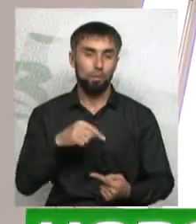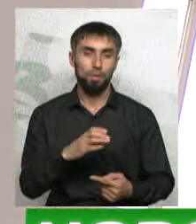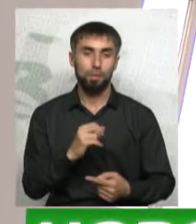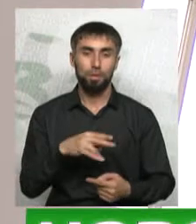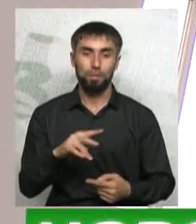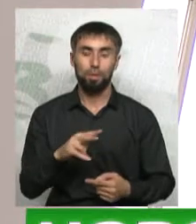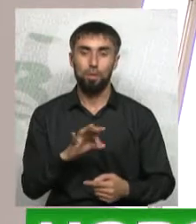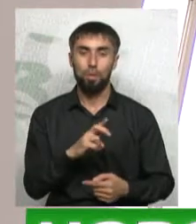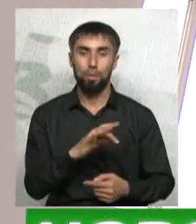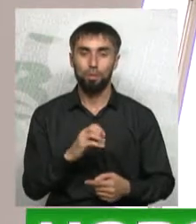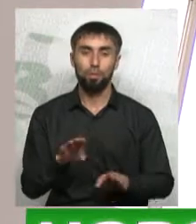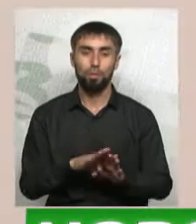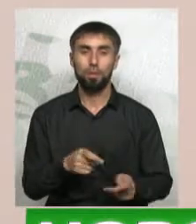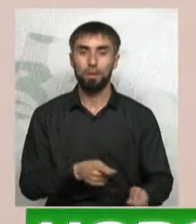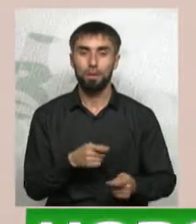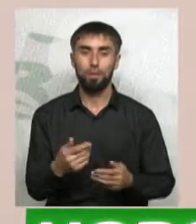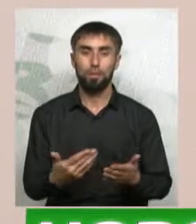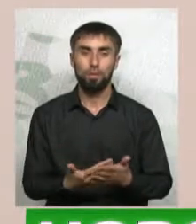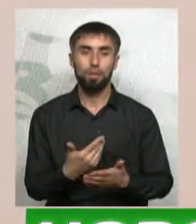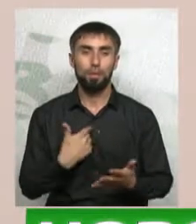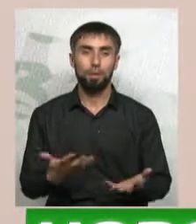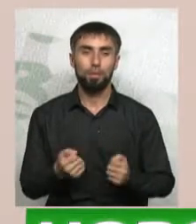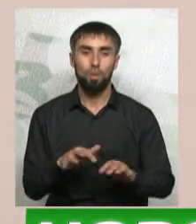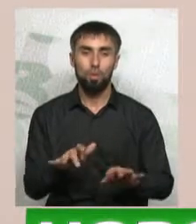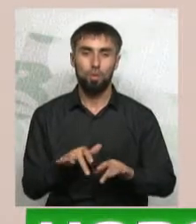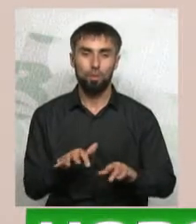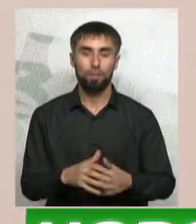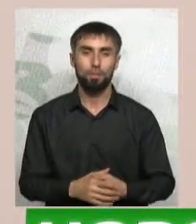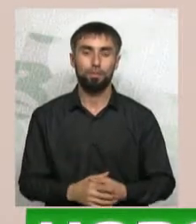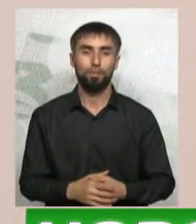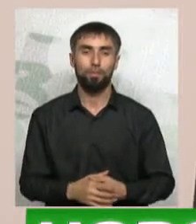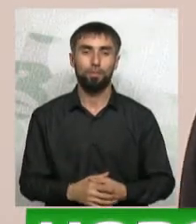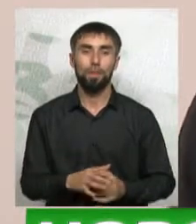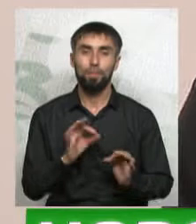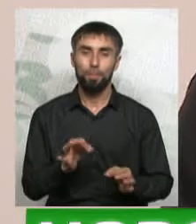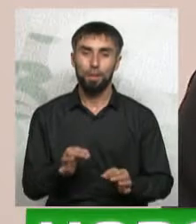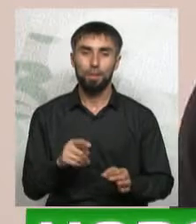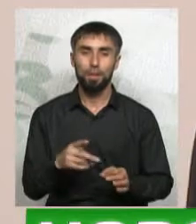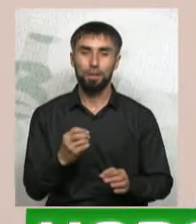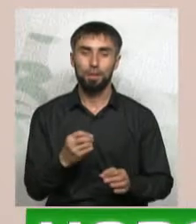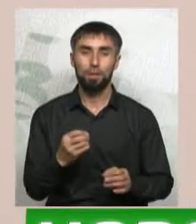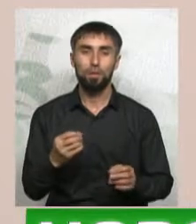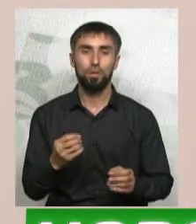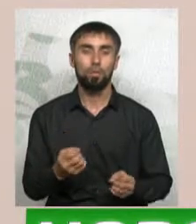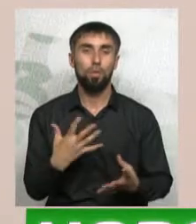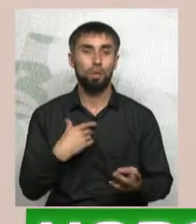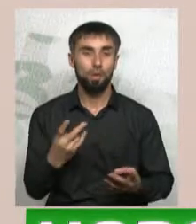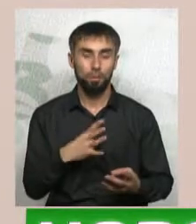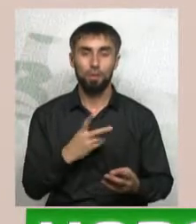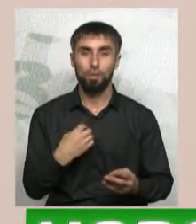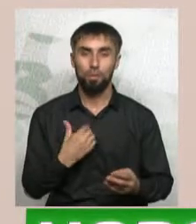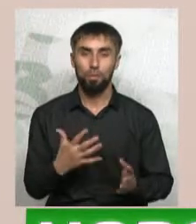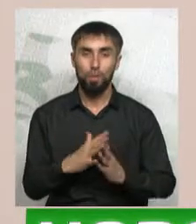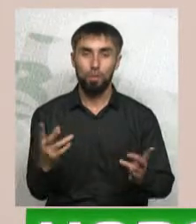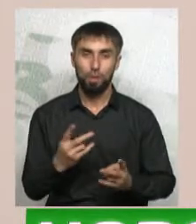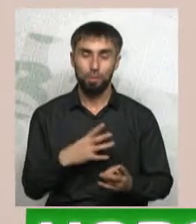Санпин. Оборудование тоже завезено, новое. Мы получили компьютеры, правда, в недостаточном количестве. Хотелось бы, конечно, побольше.